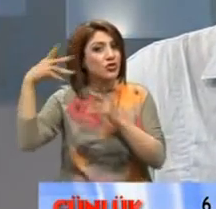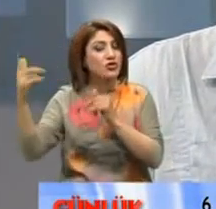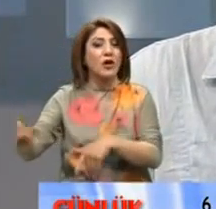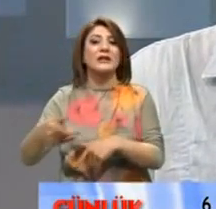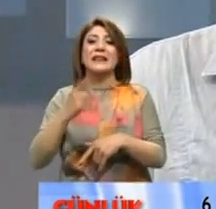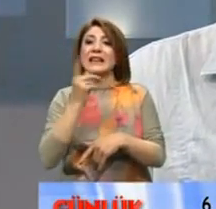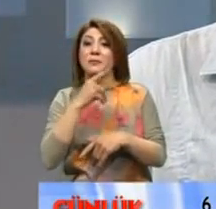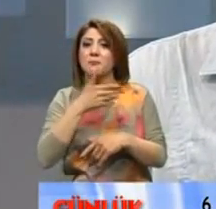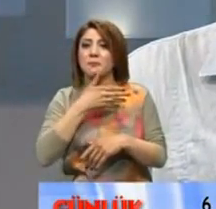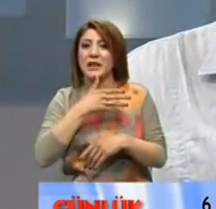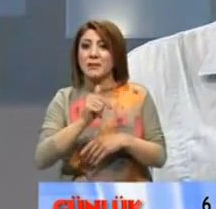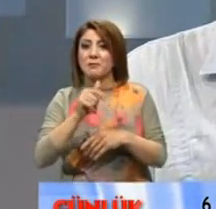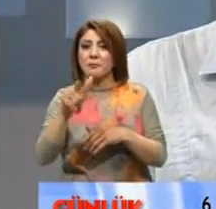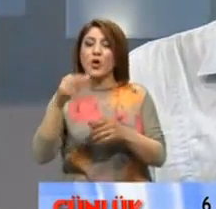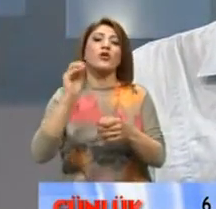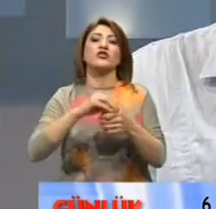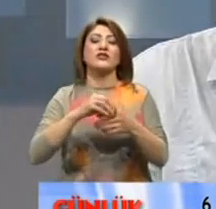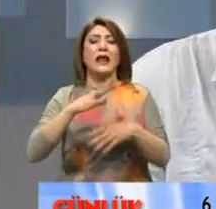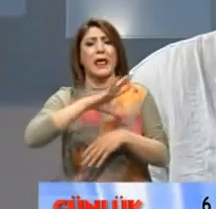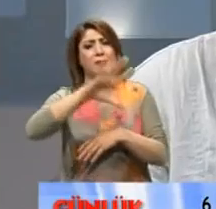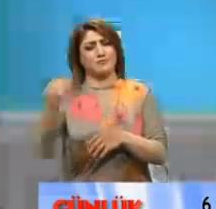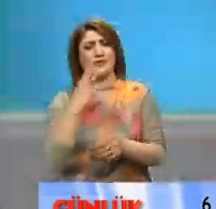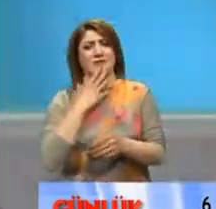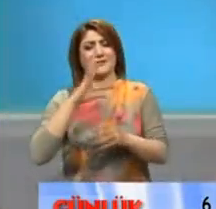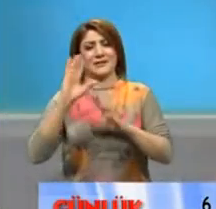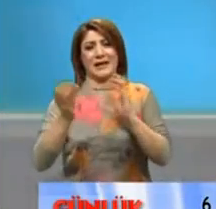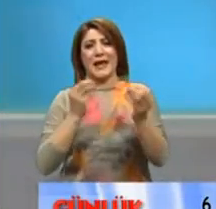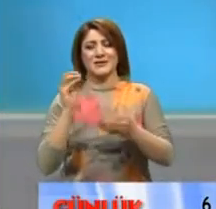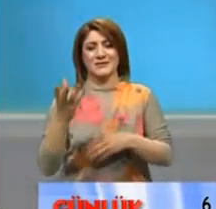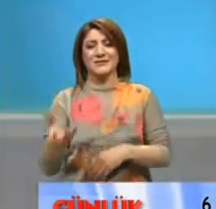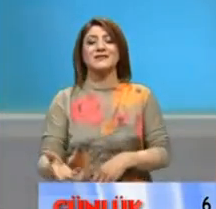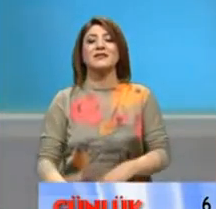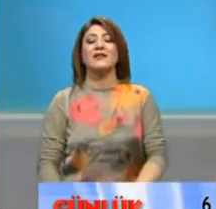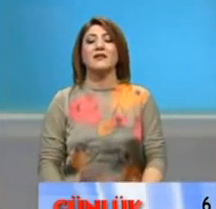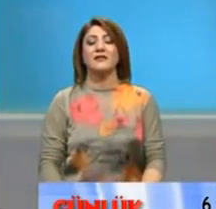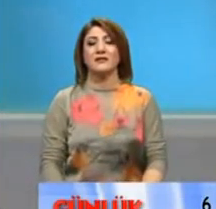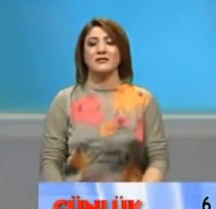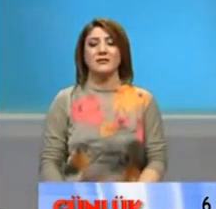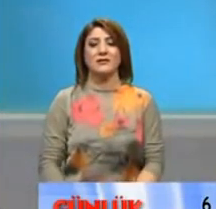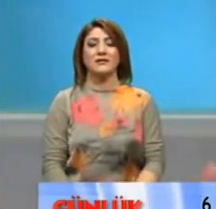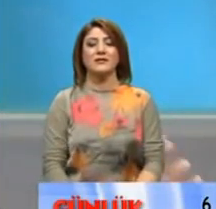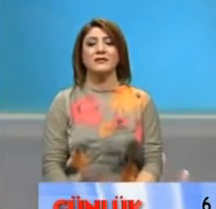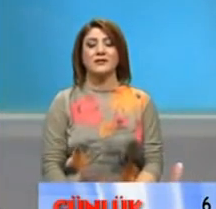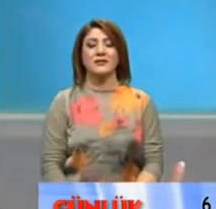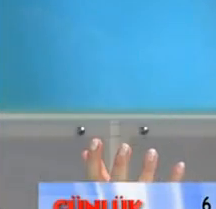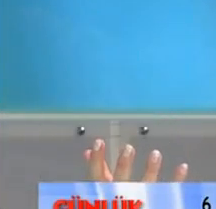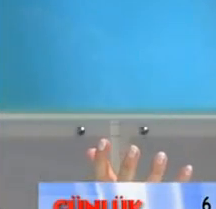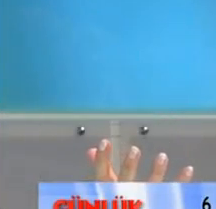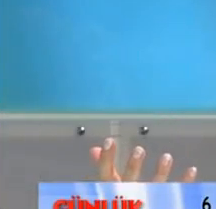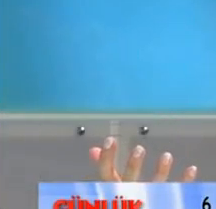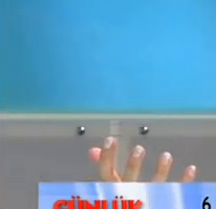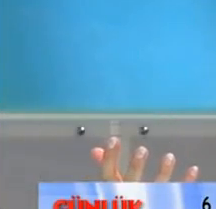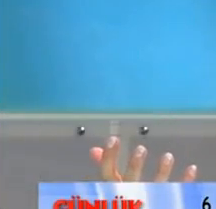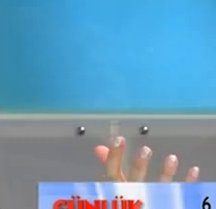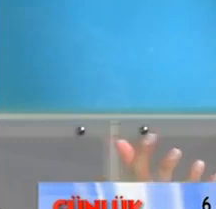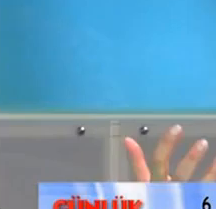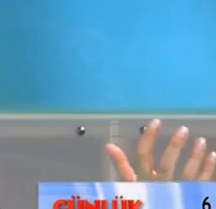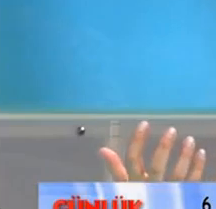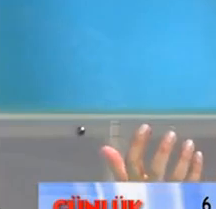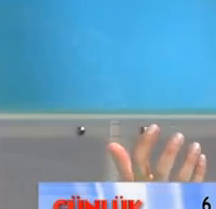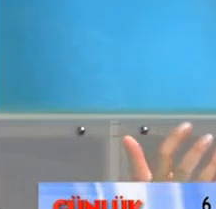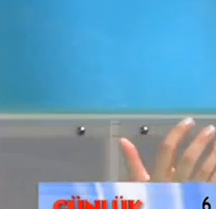bilim bölümlerinden. Gençler. Evet. Youth, nice. Okay, so how do you contact the families? And some, we learned that,